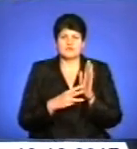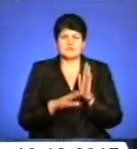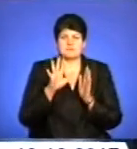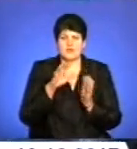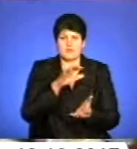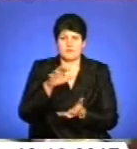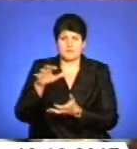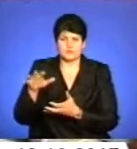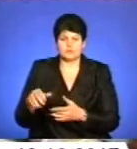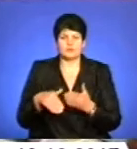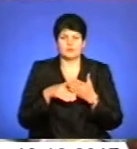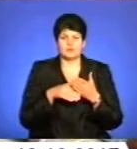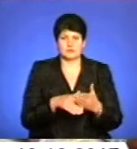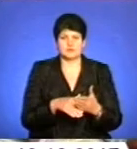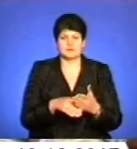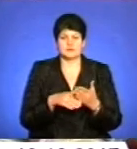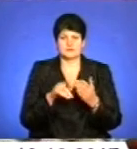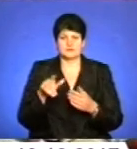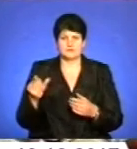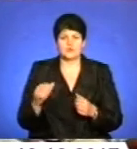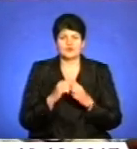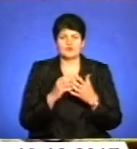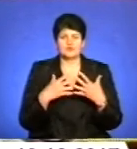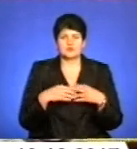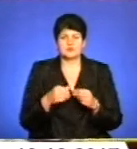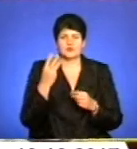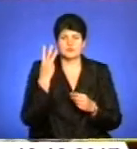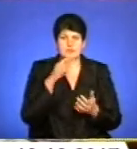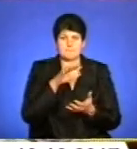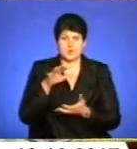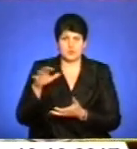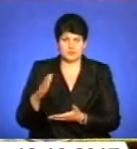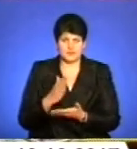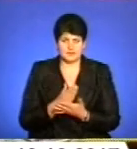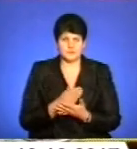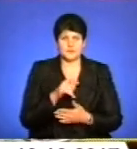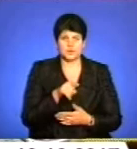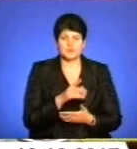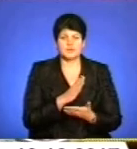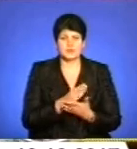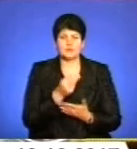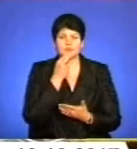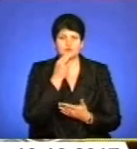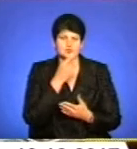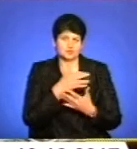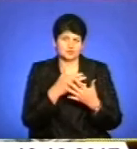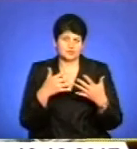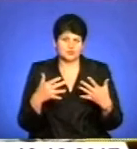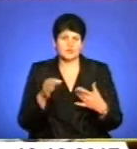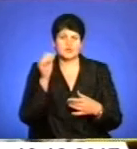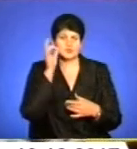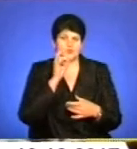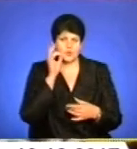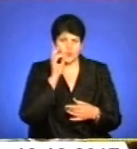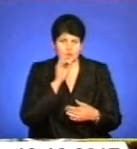допомогли меценати. Кожну сім'ю йде три подарунки, три великі пакунки. Тут і продукти харчування, і